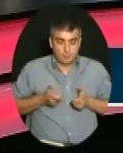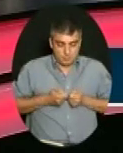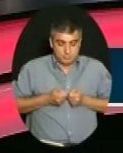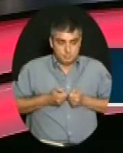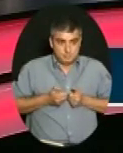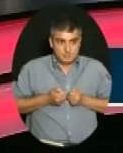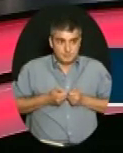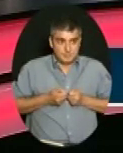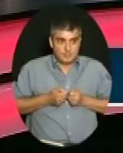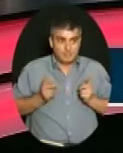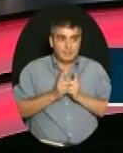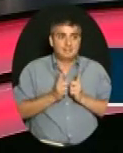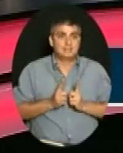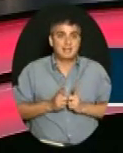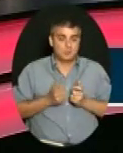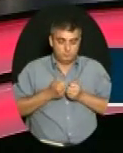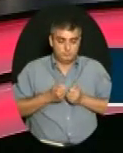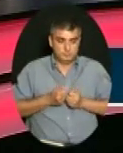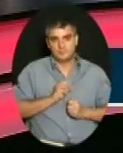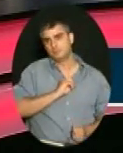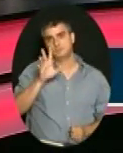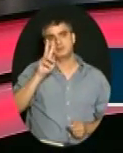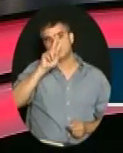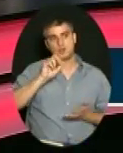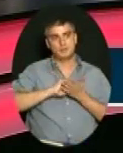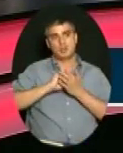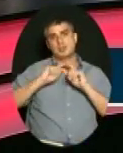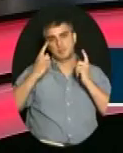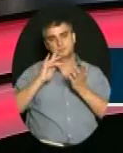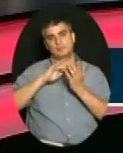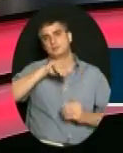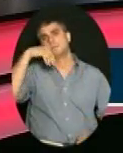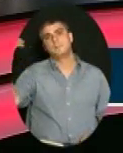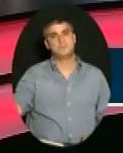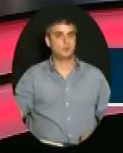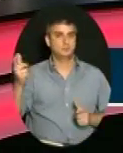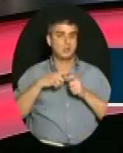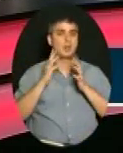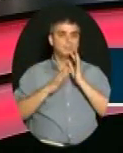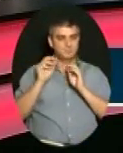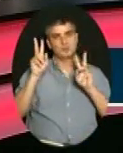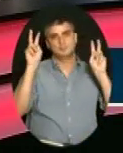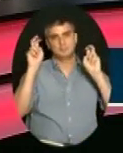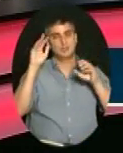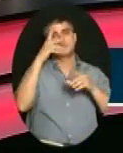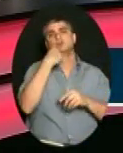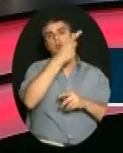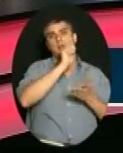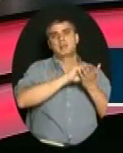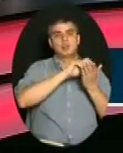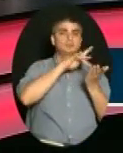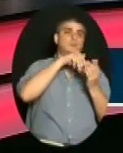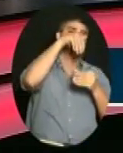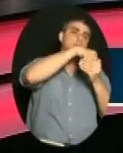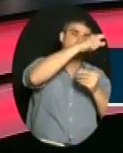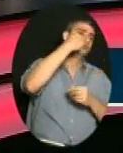יכולים, ברמה של קצרנות, ואת הדברים קוראים עיתונאים אחרים שיושבים מחוץ לאולם בית המשפט, הם מצטטים מתוך מה שאומרים העיתונאים ששומעים